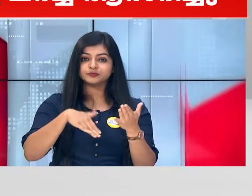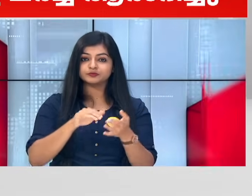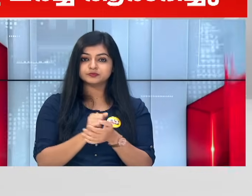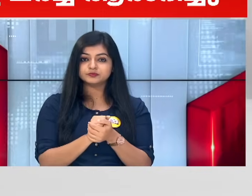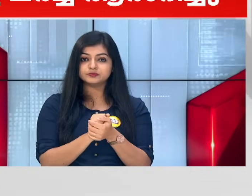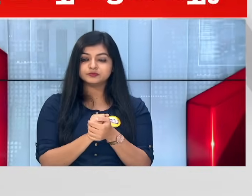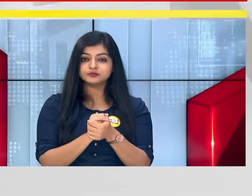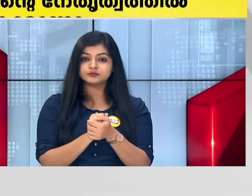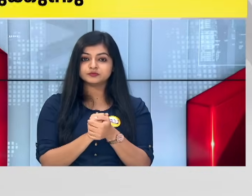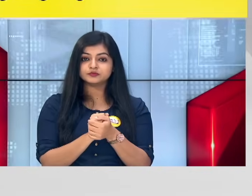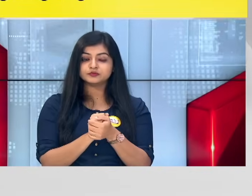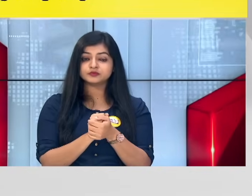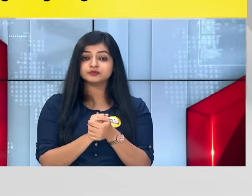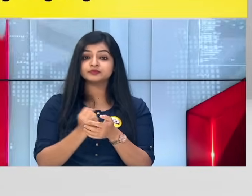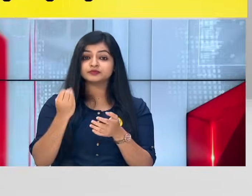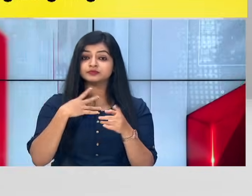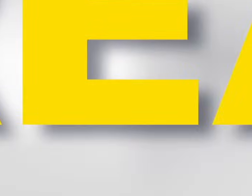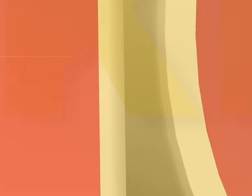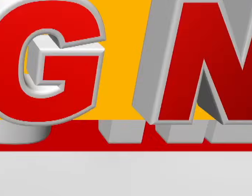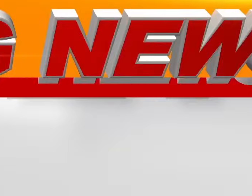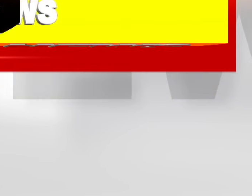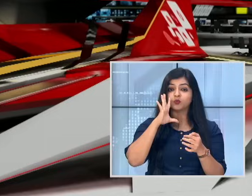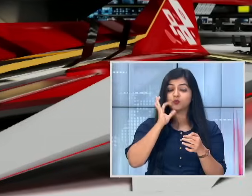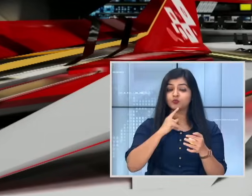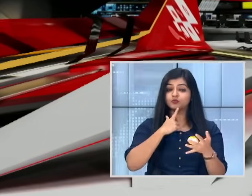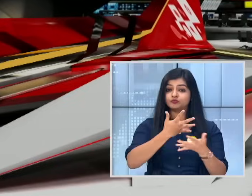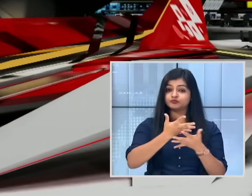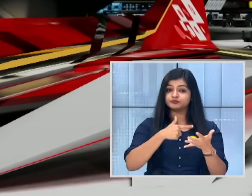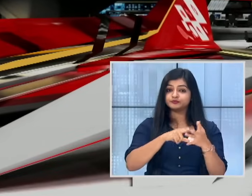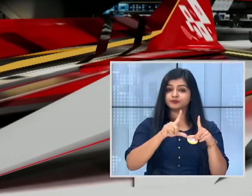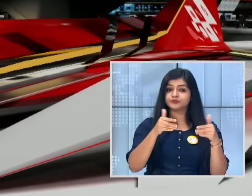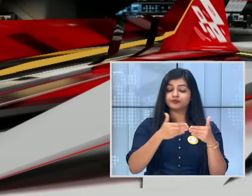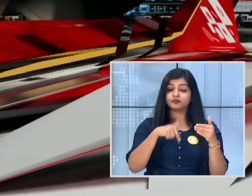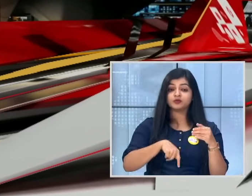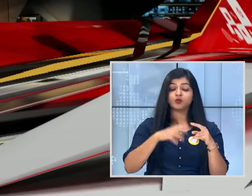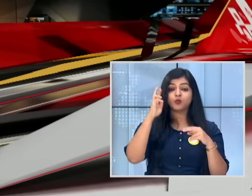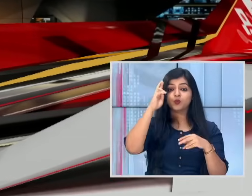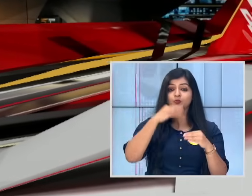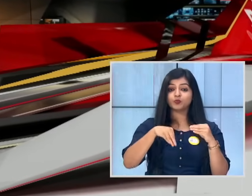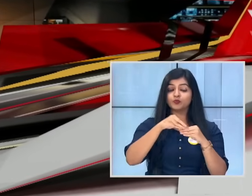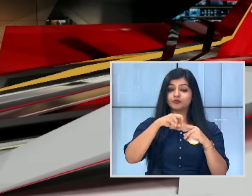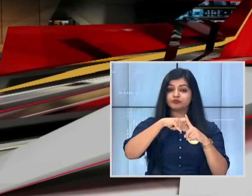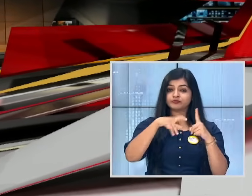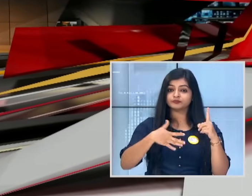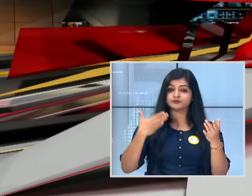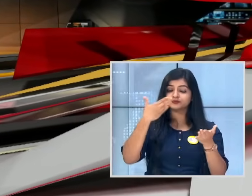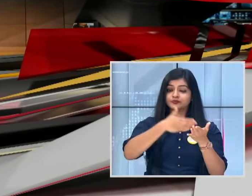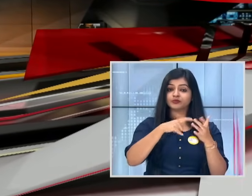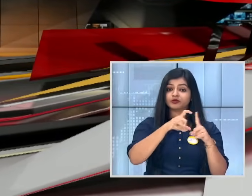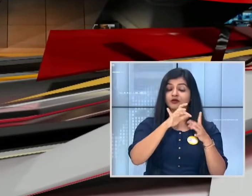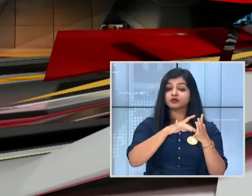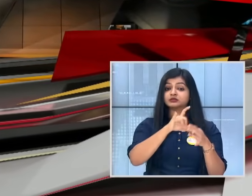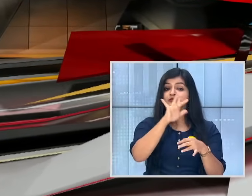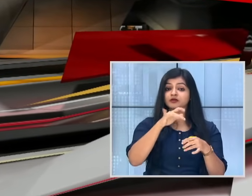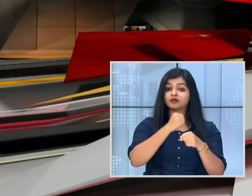ശരി അച്യുതൻ സൂചിപ്പിച്ചതുപോലെ തന്നെ അതിനിർണായകമാണ് ഈ ചർച്ച. വലിയ പ്രതീക്ഷയിലാണ് കേരളം ഈ ചർച്ചയിൽ പങ്കെടുക്കുന്നത്. ഒപ്പം കേന്ദ്ര സർക്കാരിന്റെ